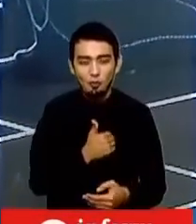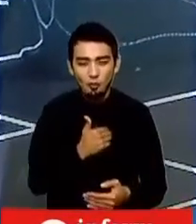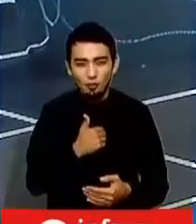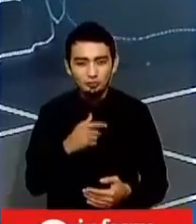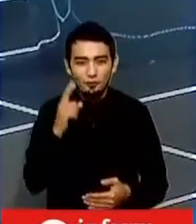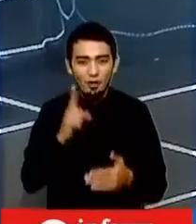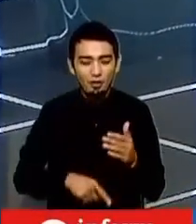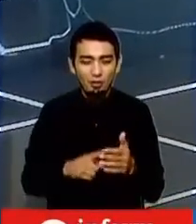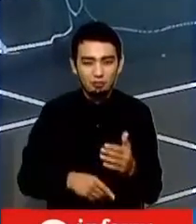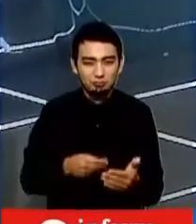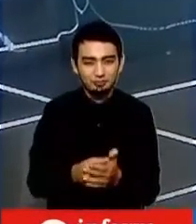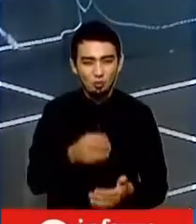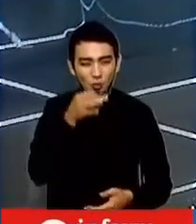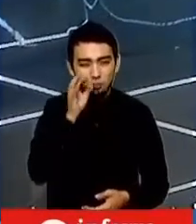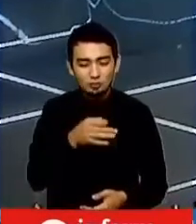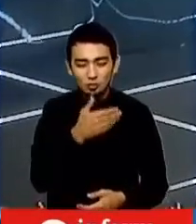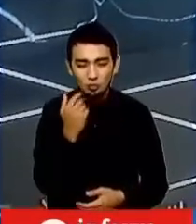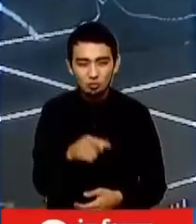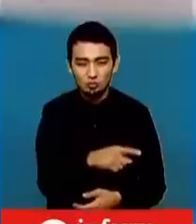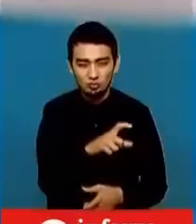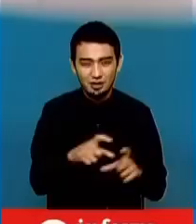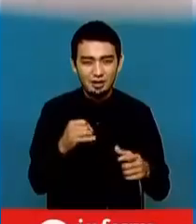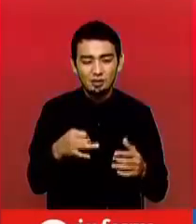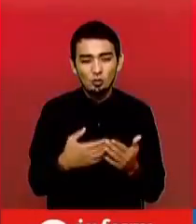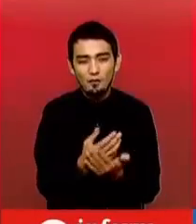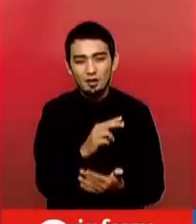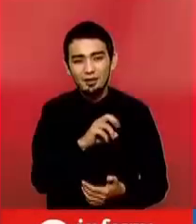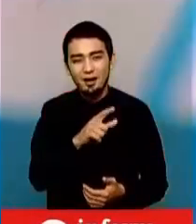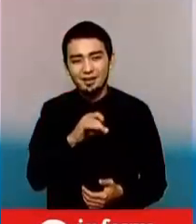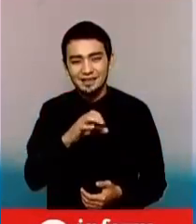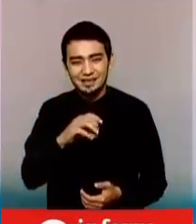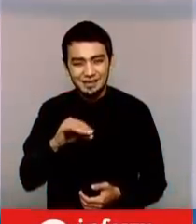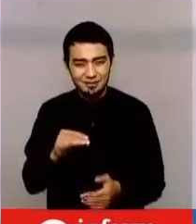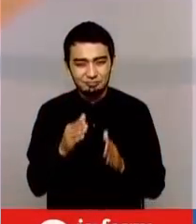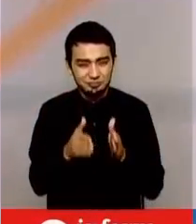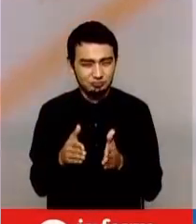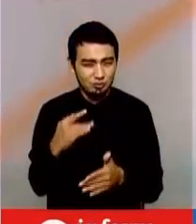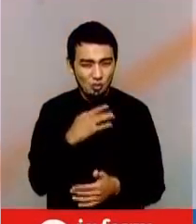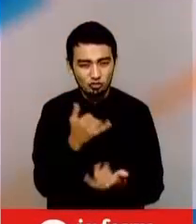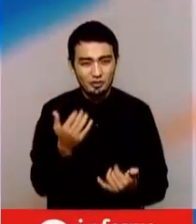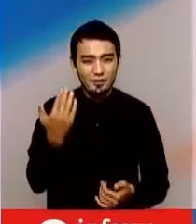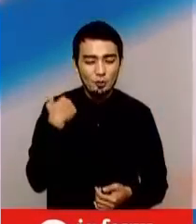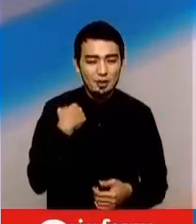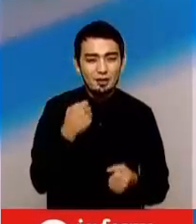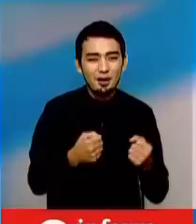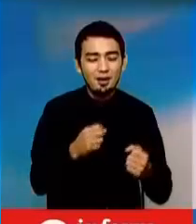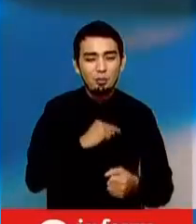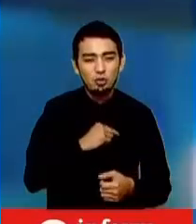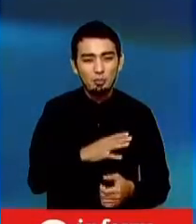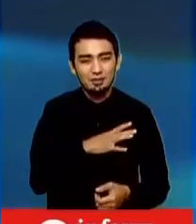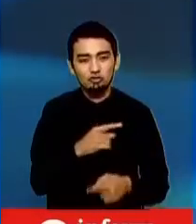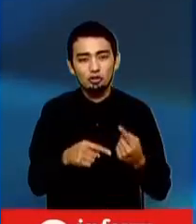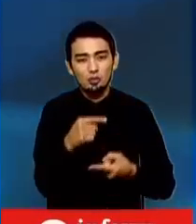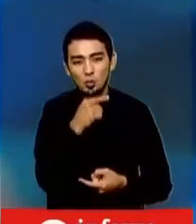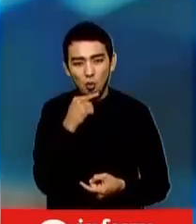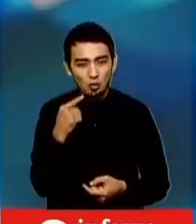нехватка опыта, если так сказать. Вот новые логистические пути настраиваются сейчас, так как раньше мы работали через Россию, например, проходили